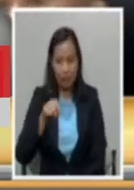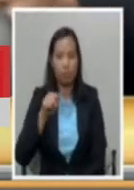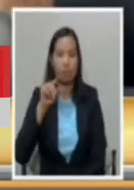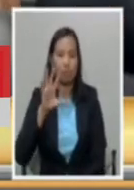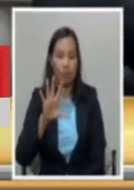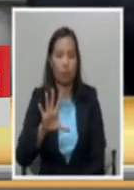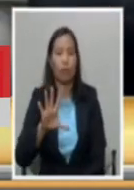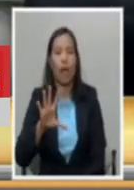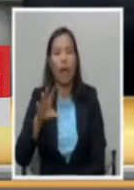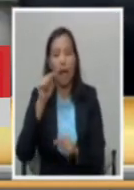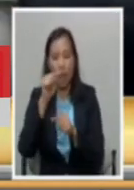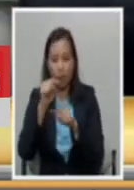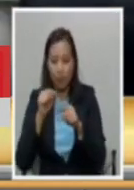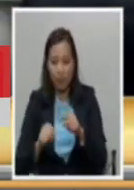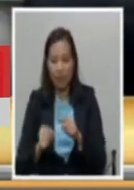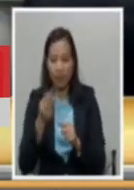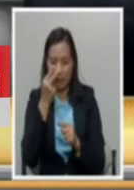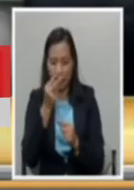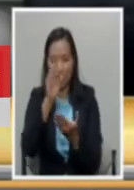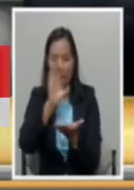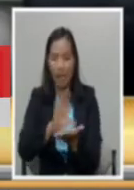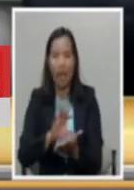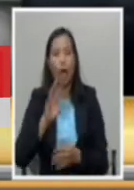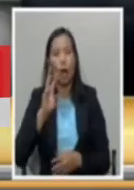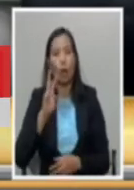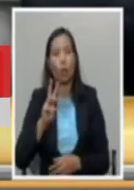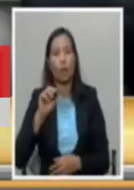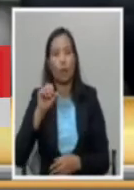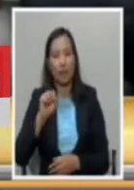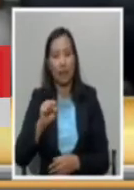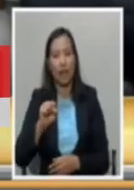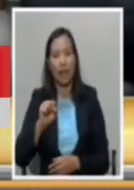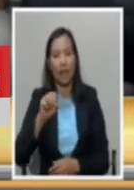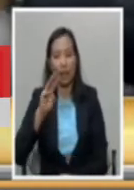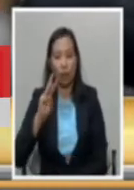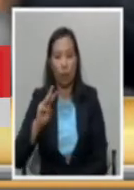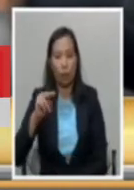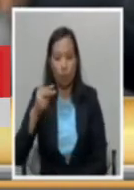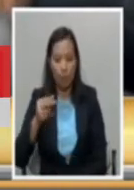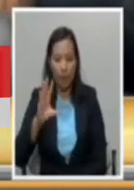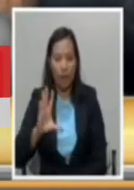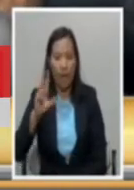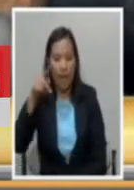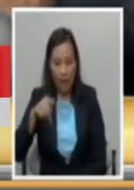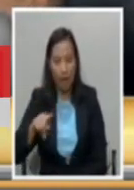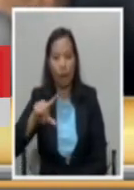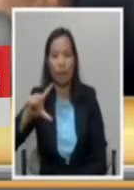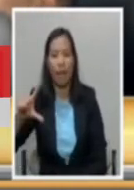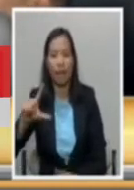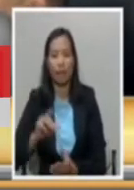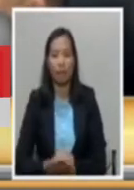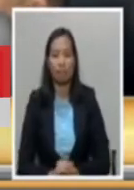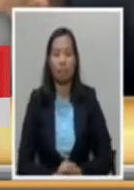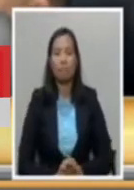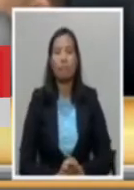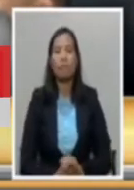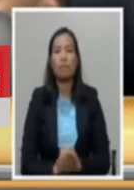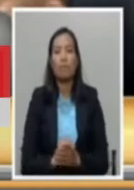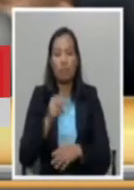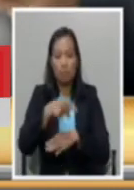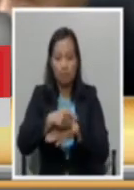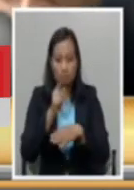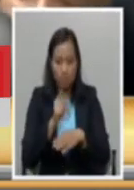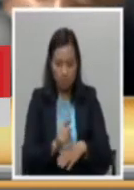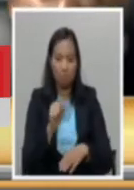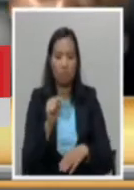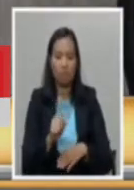20.5% เป็นตัวเลขเป็นเม็ดเงินประมาณ 655,000 ล้านครับในจำนวน 655,000 ล้านท่านประธานครับ